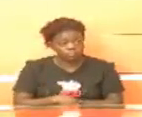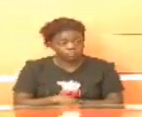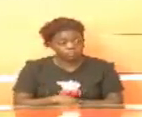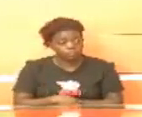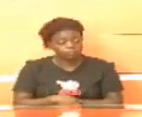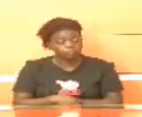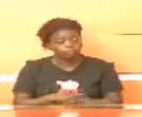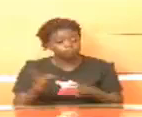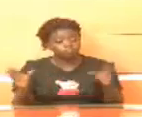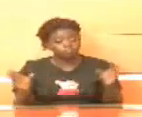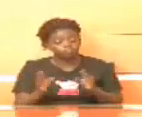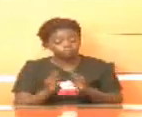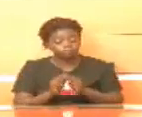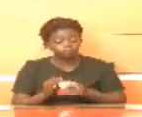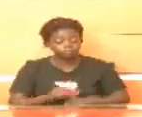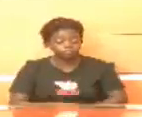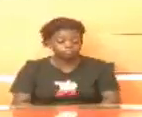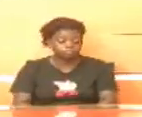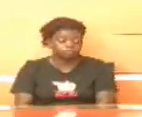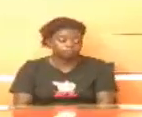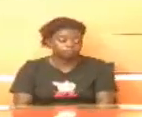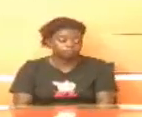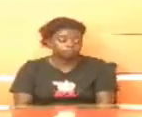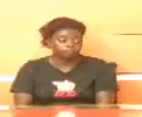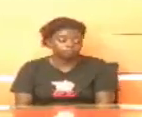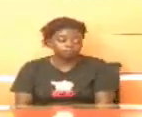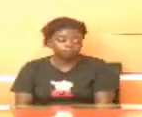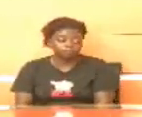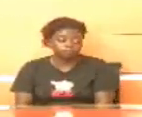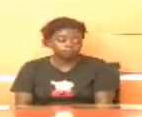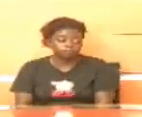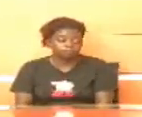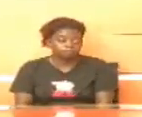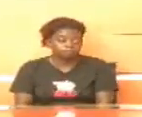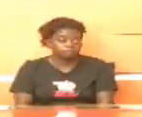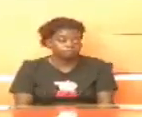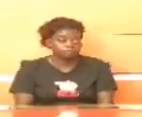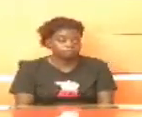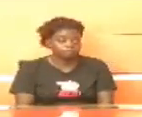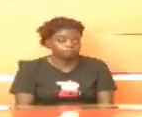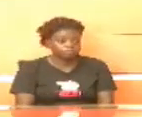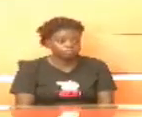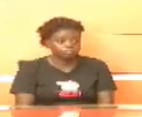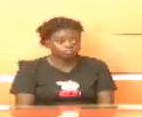David Sekayombya ne Abdu Muonge bakusakide gulira lino ku Rabukede TV